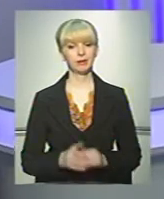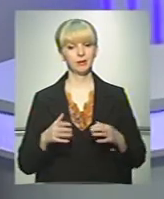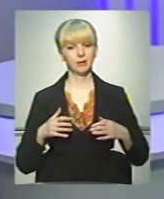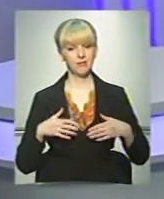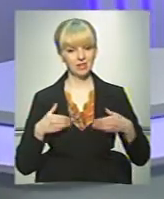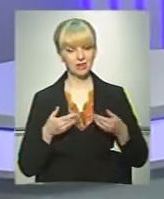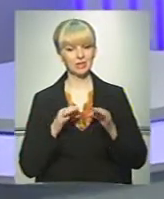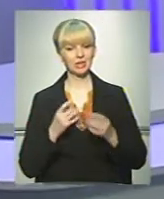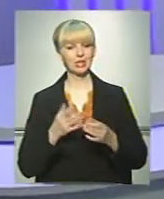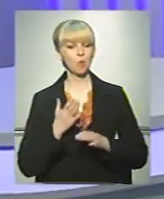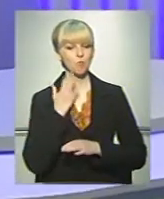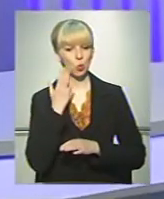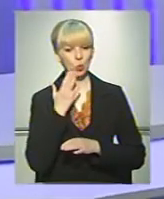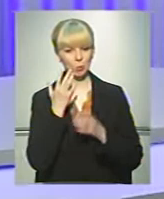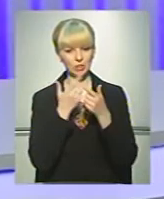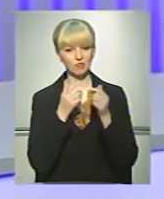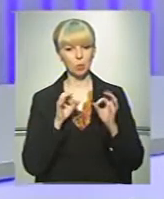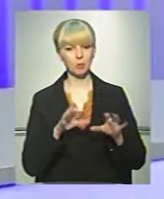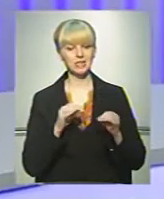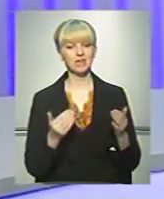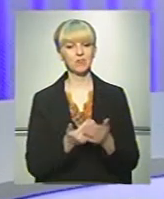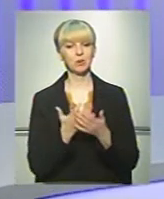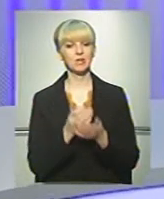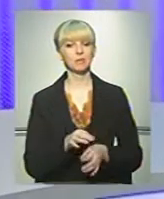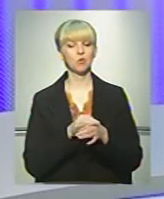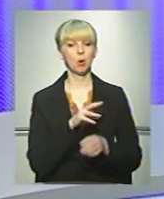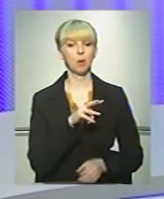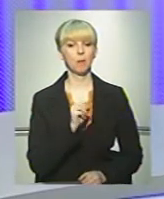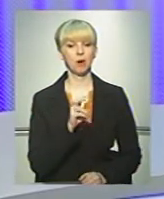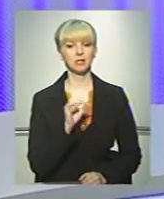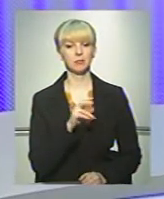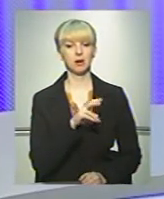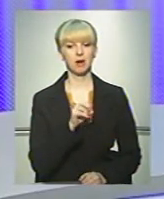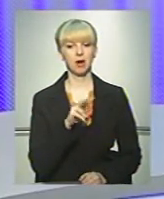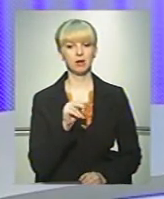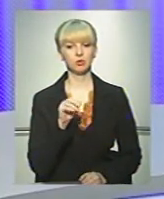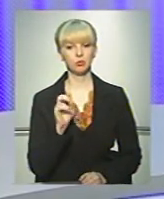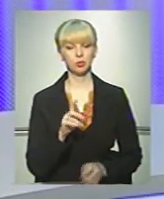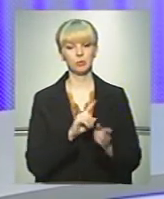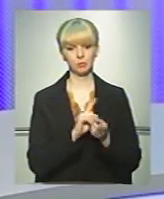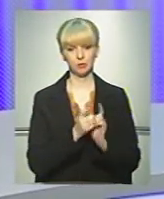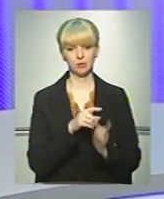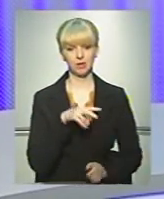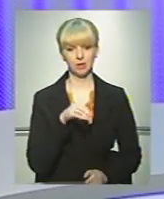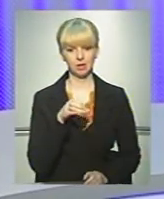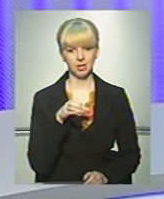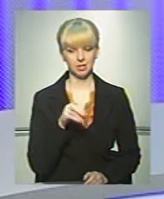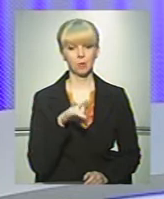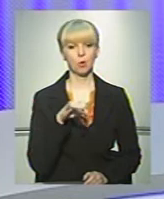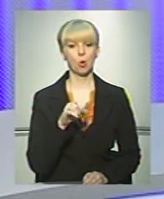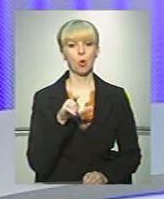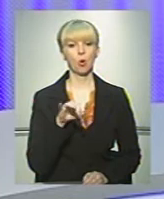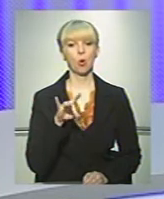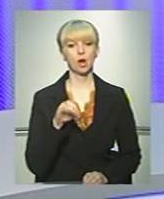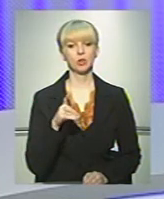Вітаю! В ефірі телеканалу «Буковина» інформаційний випуск. У студії працюють Максим Калінчук та сурдоперекладач Леся Прохоренко. Сьогодні ви